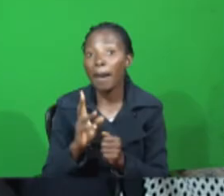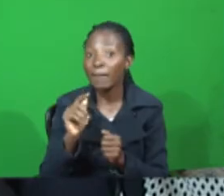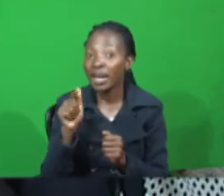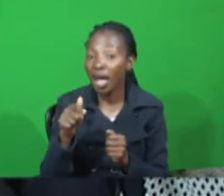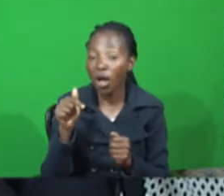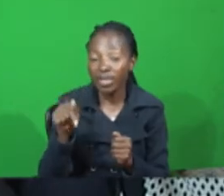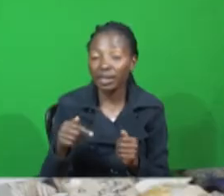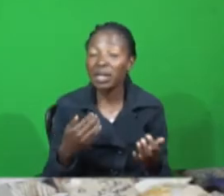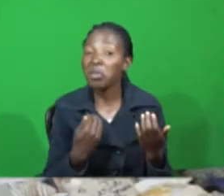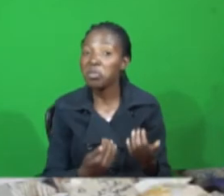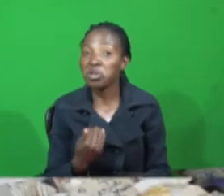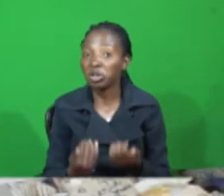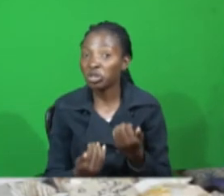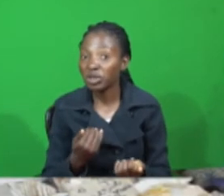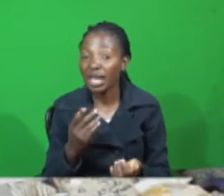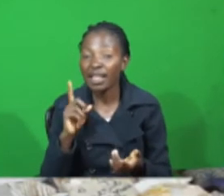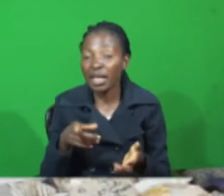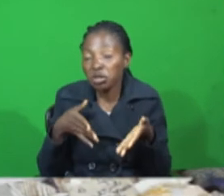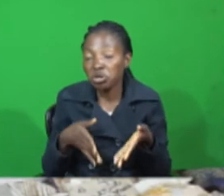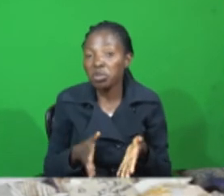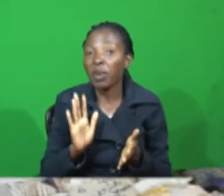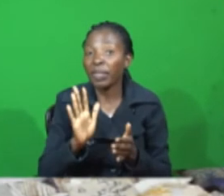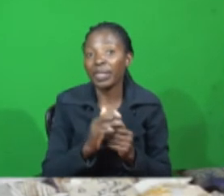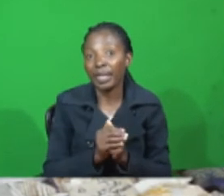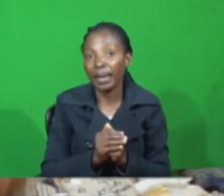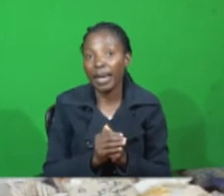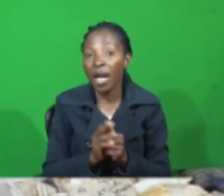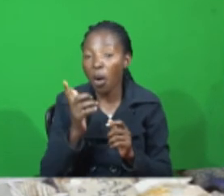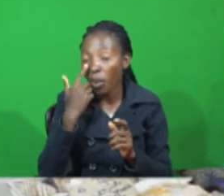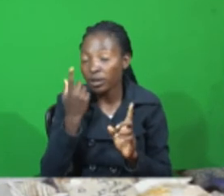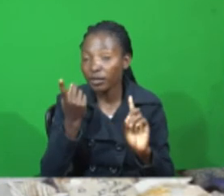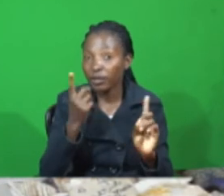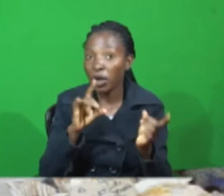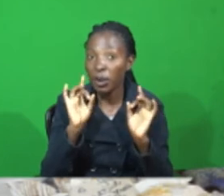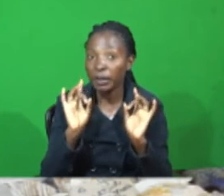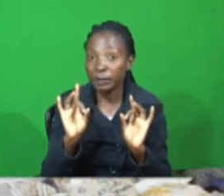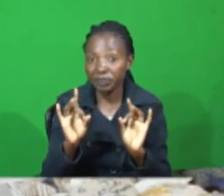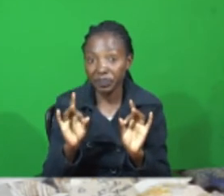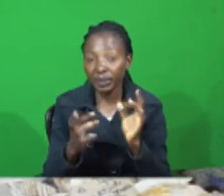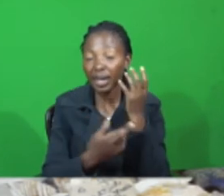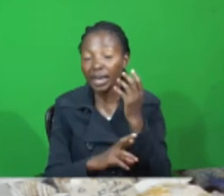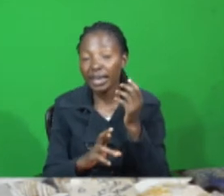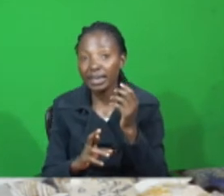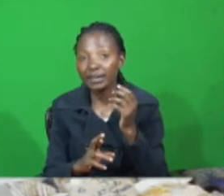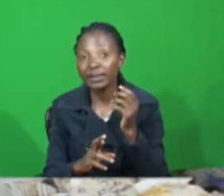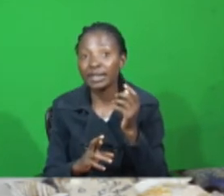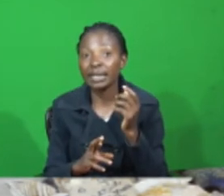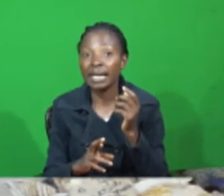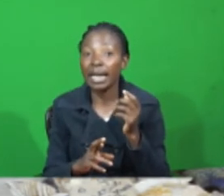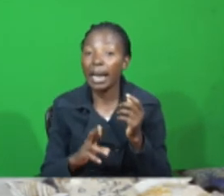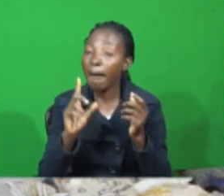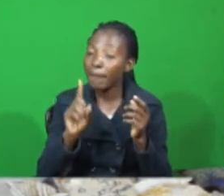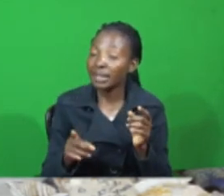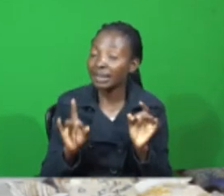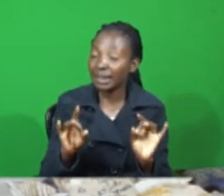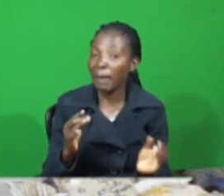hama mwana wakabereka Bhaibheri apa riri kutoti wakundikana kuhamaka wakundwa nemahedheni but nyaya tutota